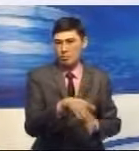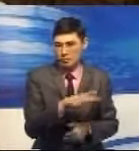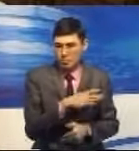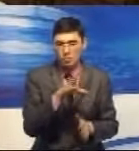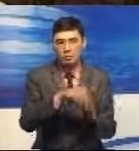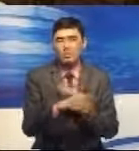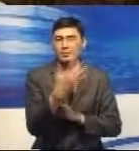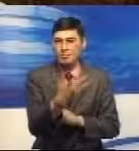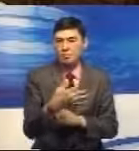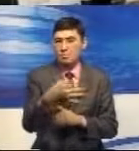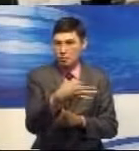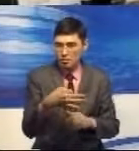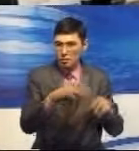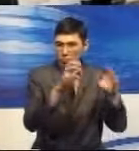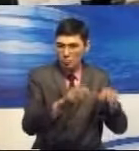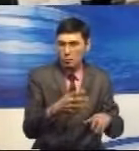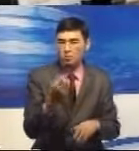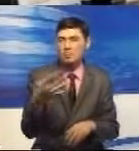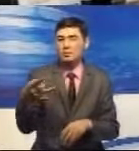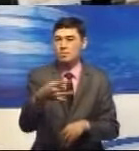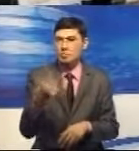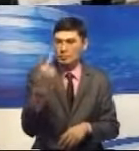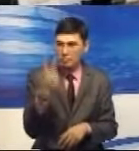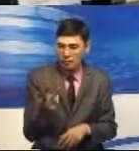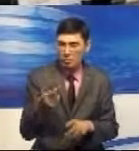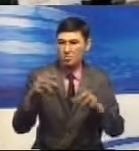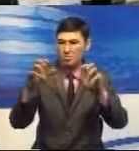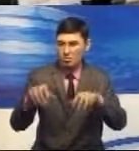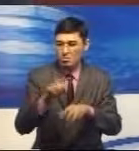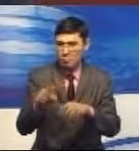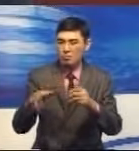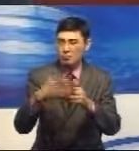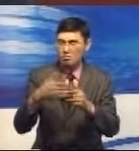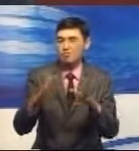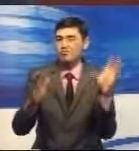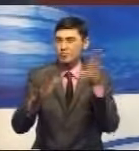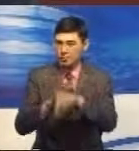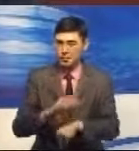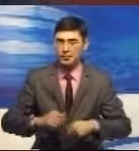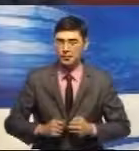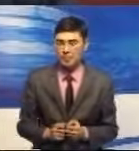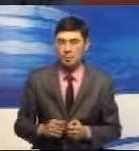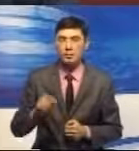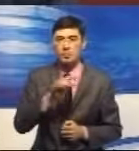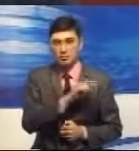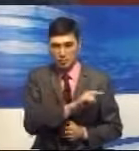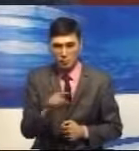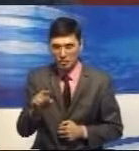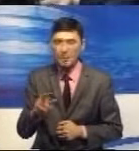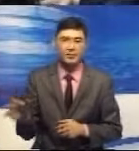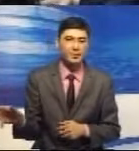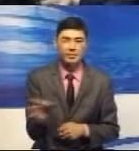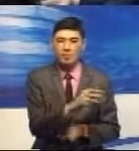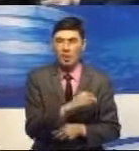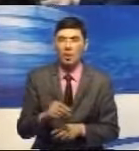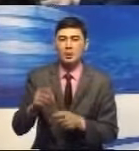2 облыстық сот алқасының төрағасы бар. Бұл туралы жоғарғы сот кеңесінің отырысында айтылды. Судьялардың кәсіби этикалық кодексі